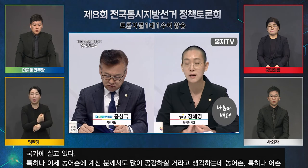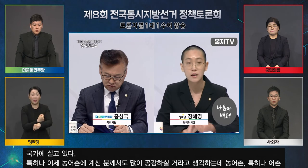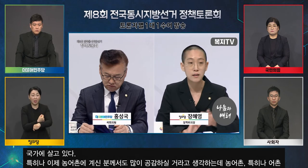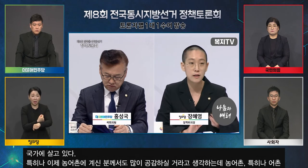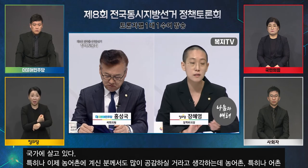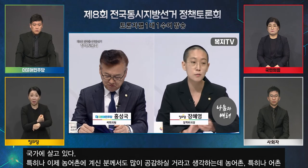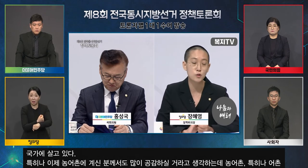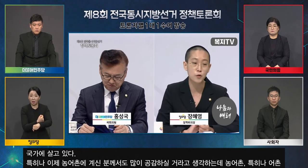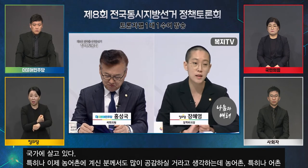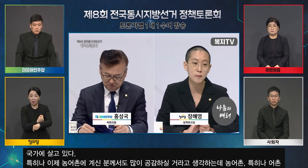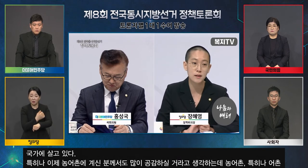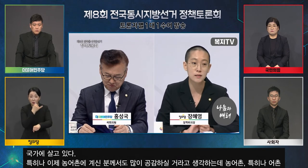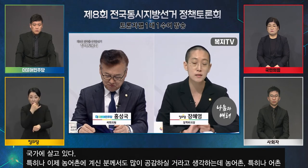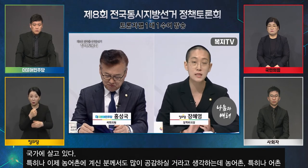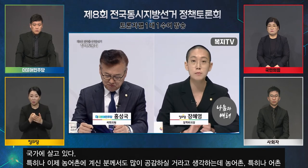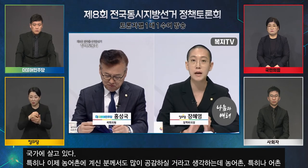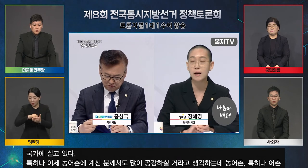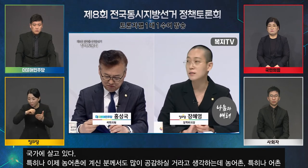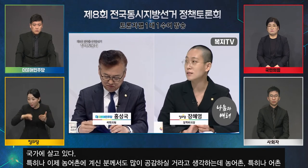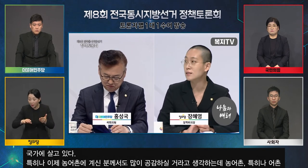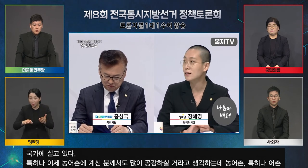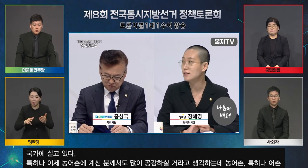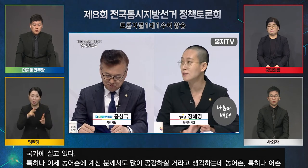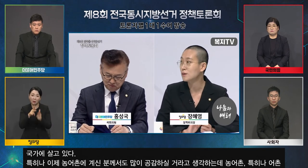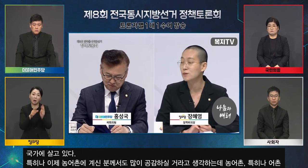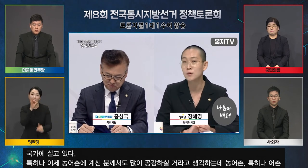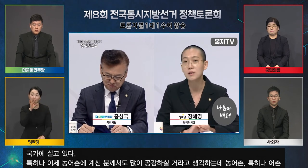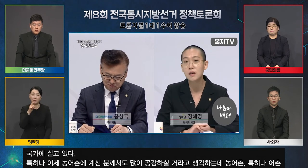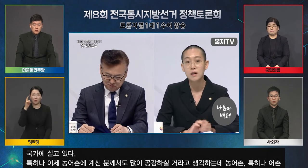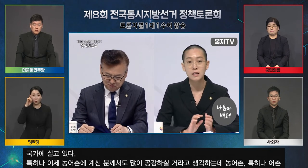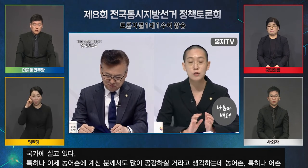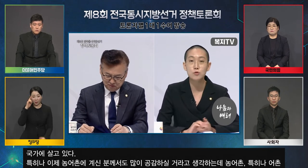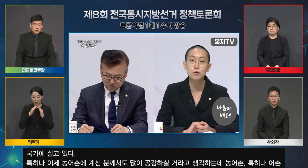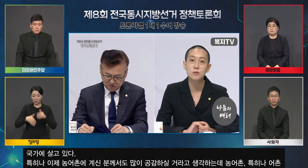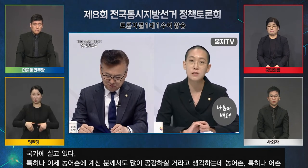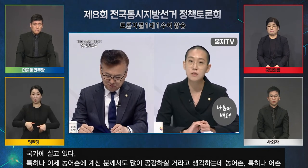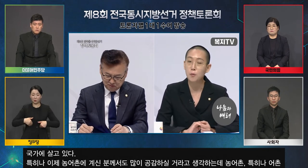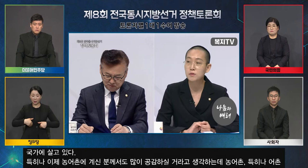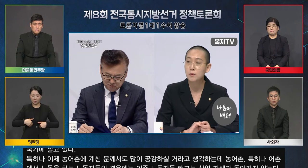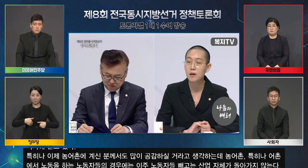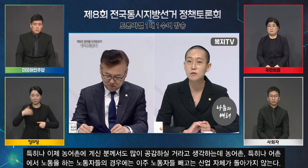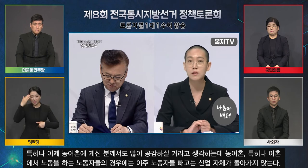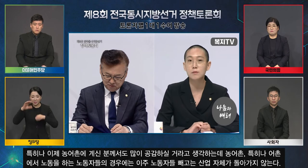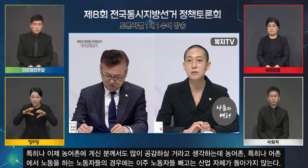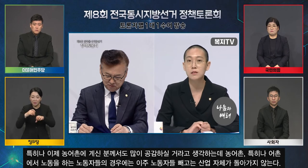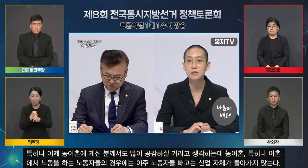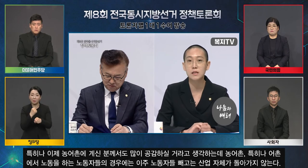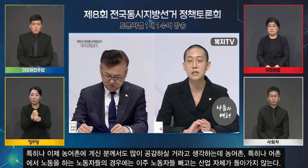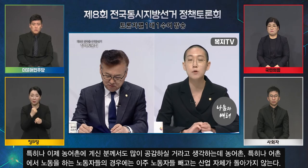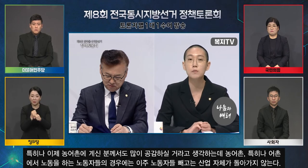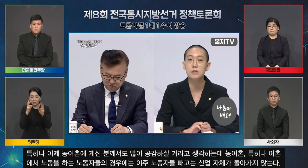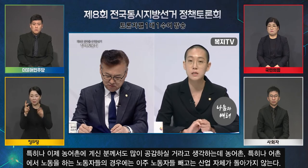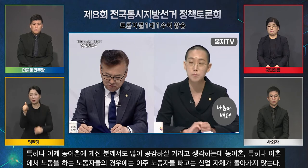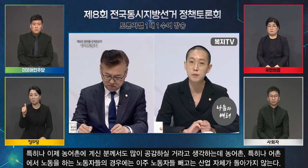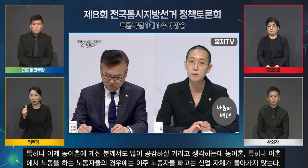않는다. 예를 들면 전남에 계시는 김양식장 사장님께서는 이주노동자들이 없으면 한국 사람들은 이제 김 없는 김밥을